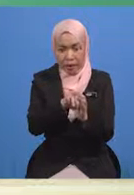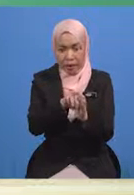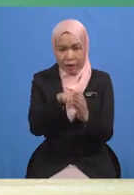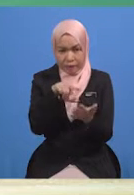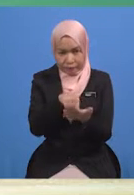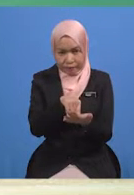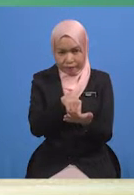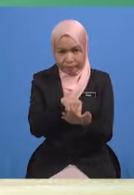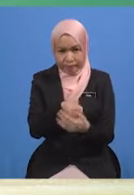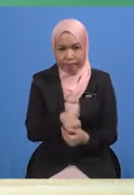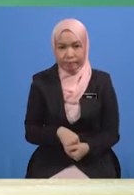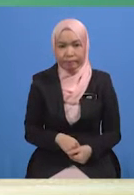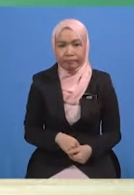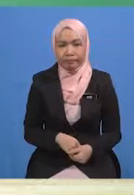bawah?